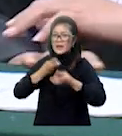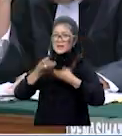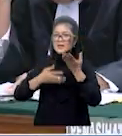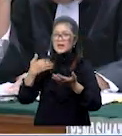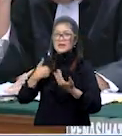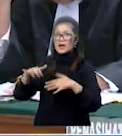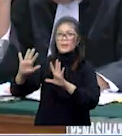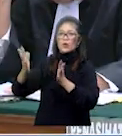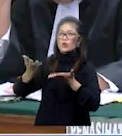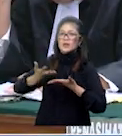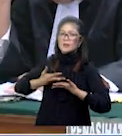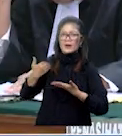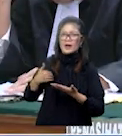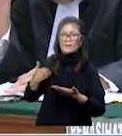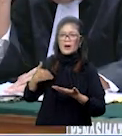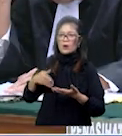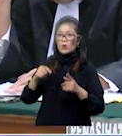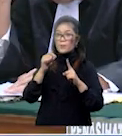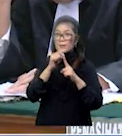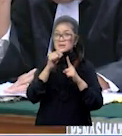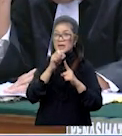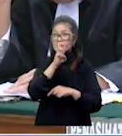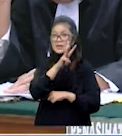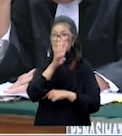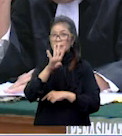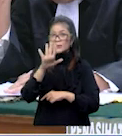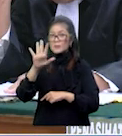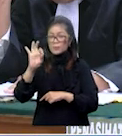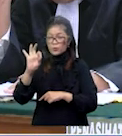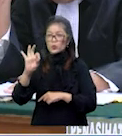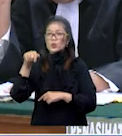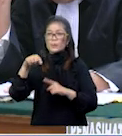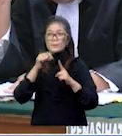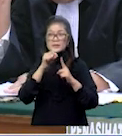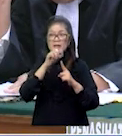dan melanggar pasal 340 junto pasal 55 ayat 1